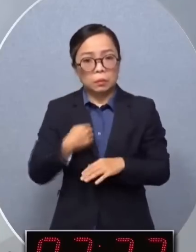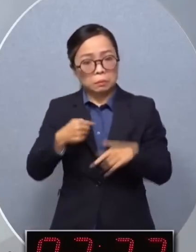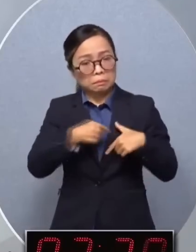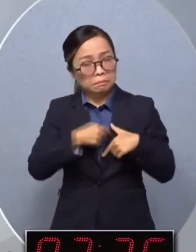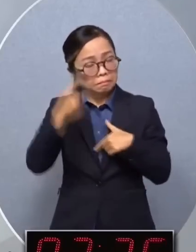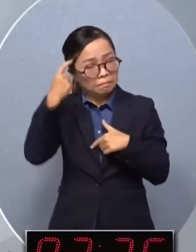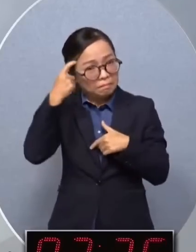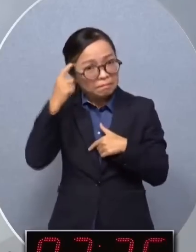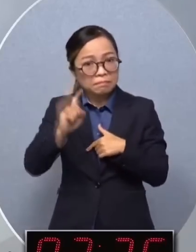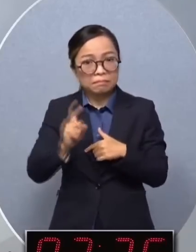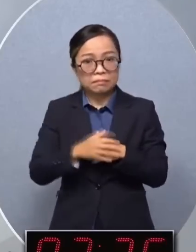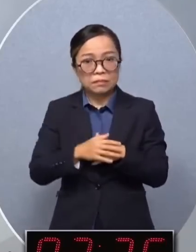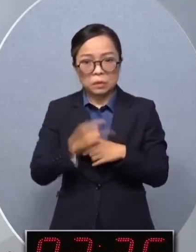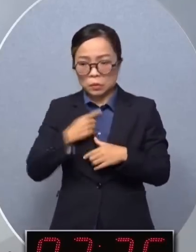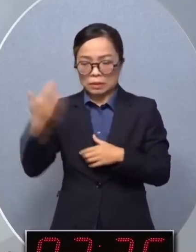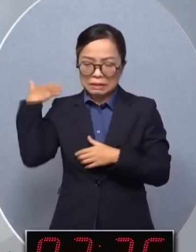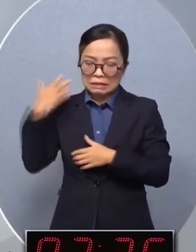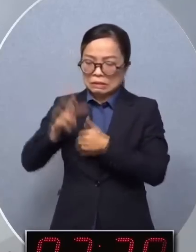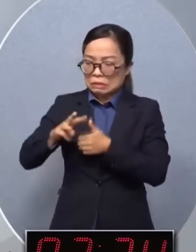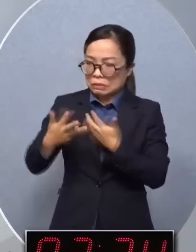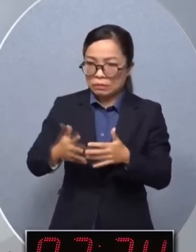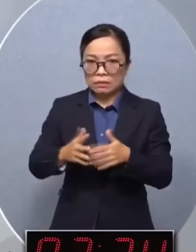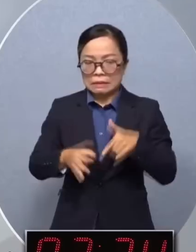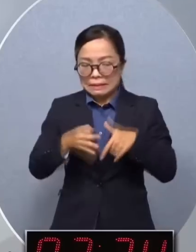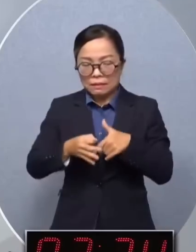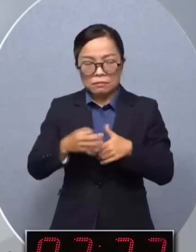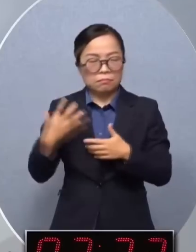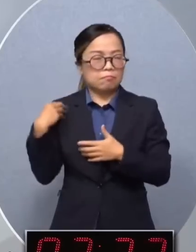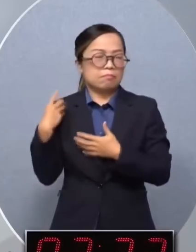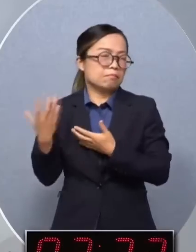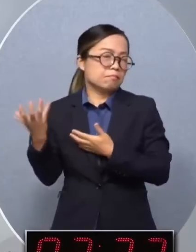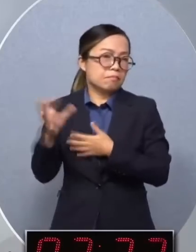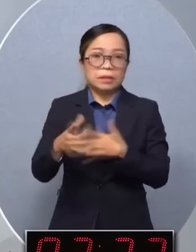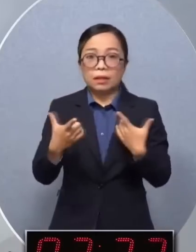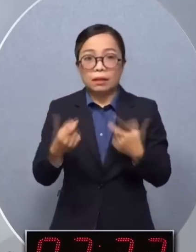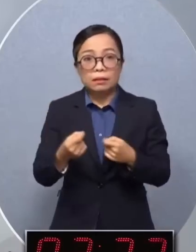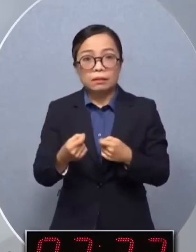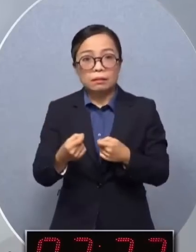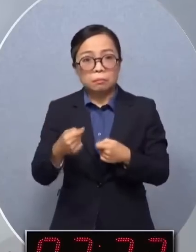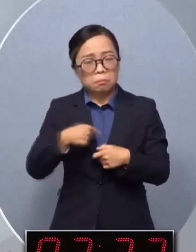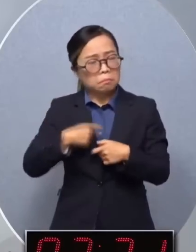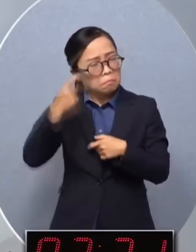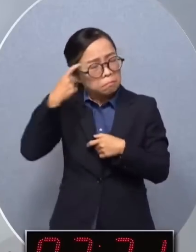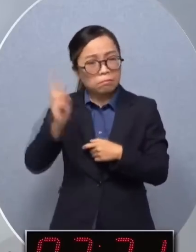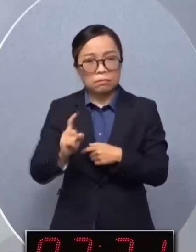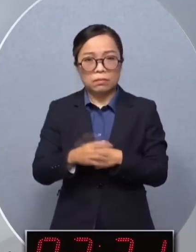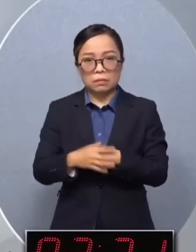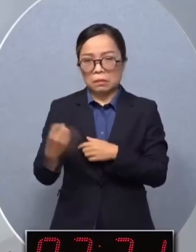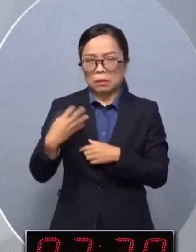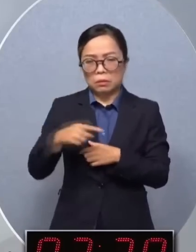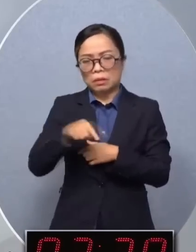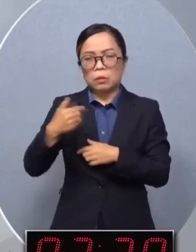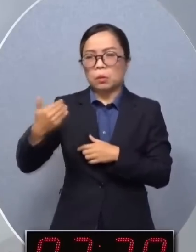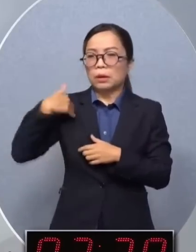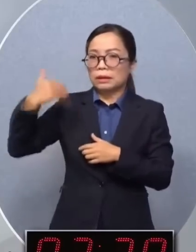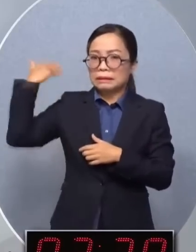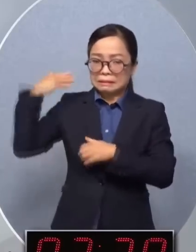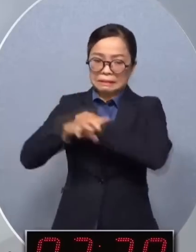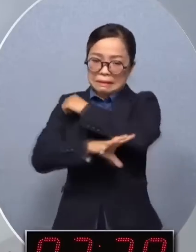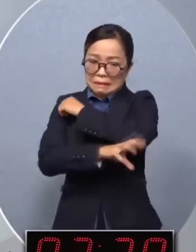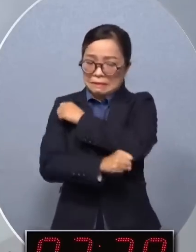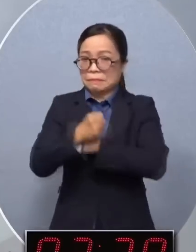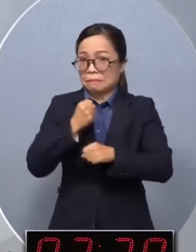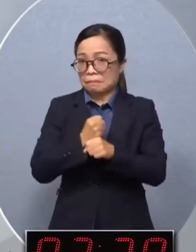的信念跟价值永不改变。这个价值是告诉我们，就像当年我在基层的时